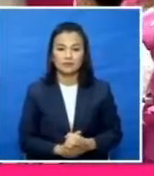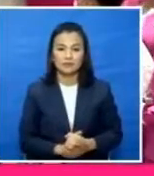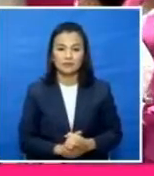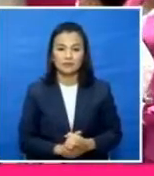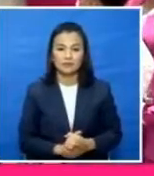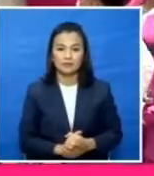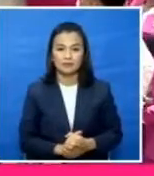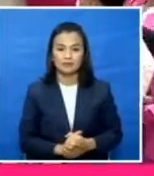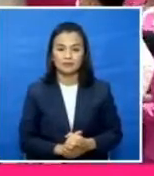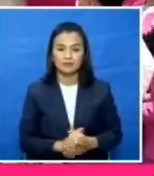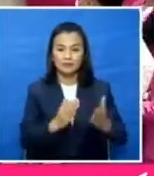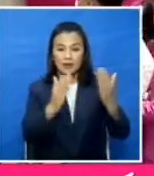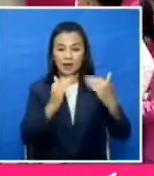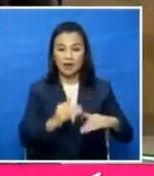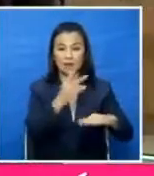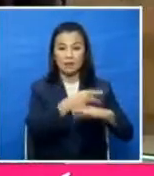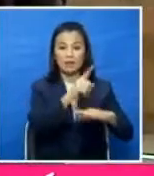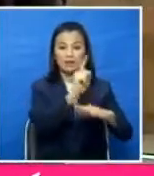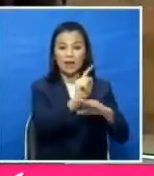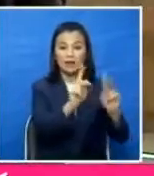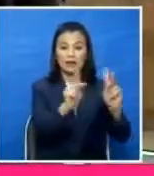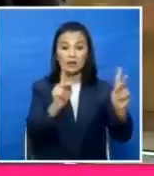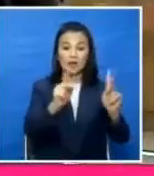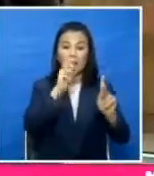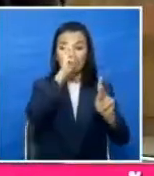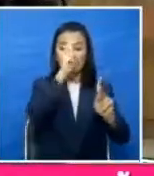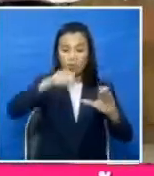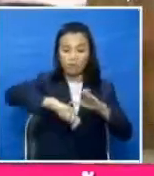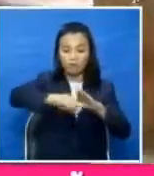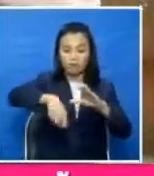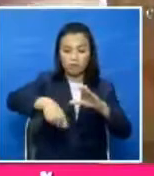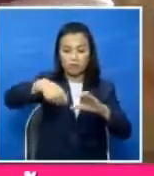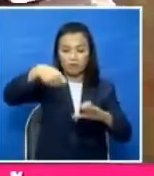ต่อไปประธานกรรมการสุ่มตักลูกบอลครั้งที่2